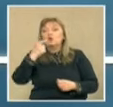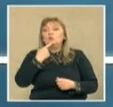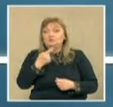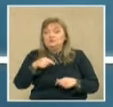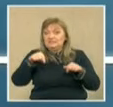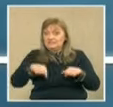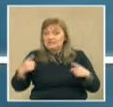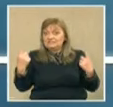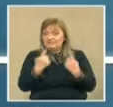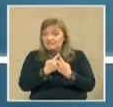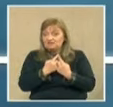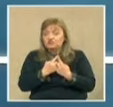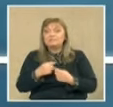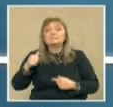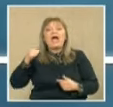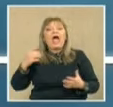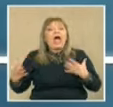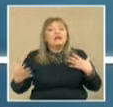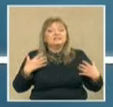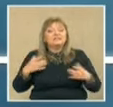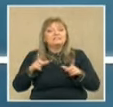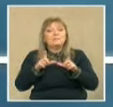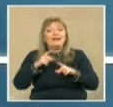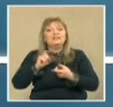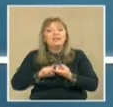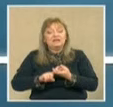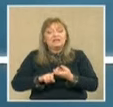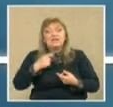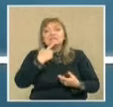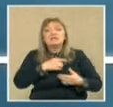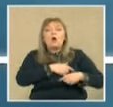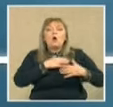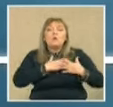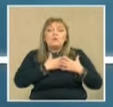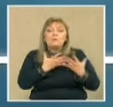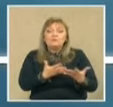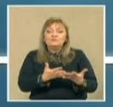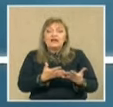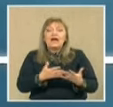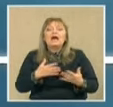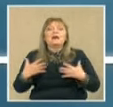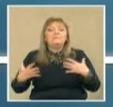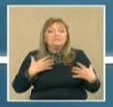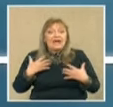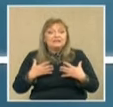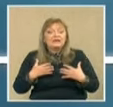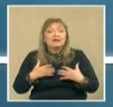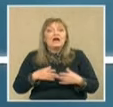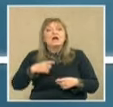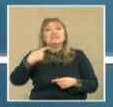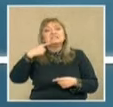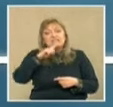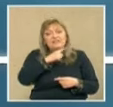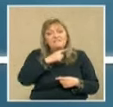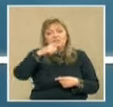срещаме с актрисата Милена Кънева. За любовта към театралното изкуство, за пъти от Сливен, през Стара Загора, София до Варна и